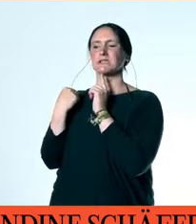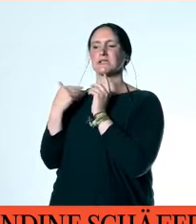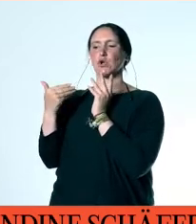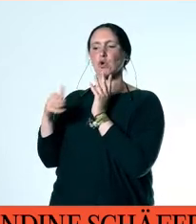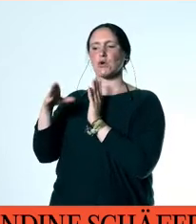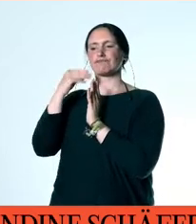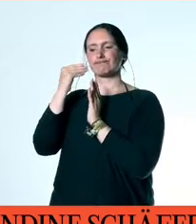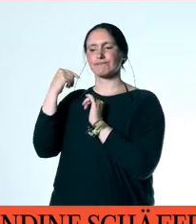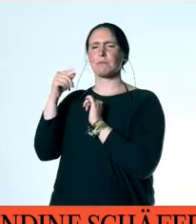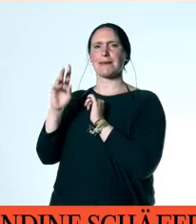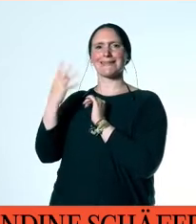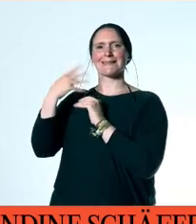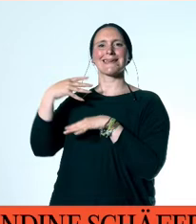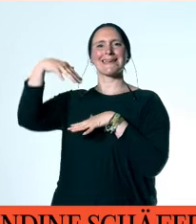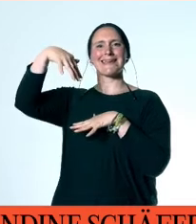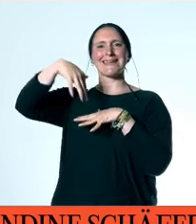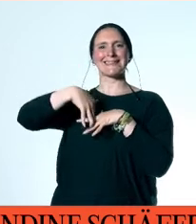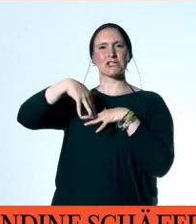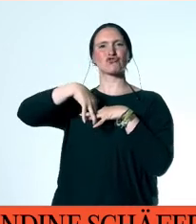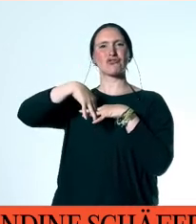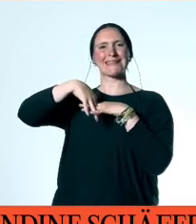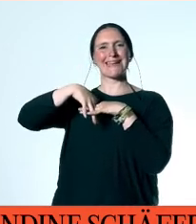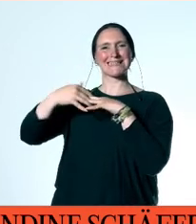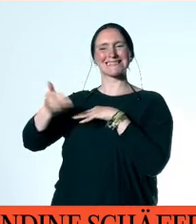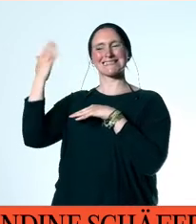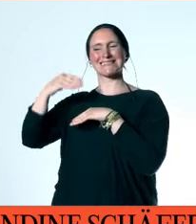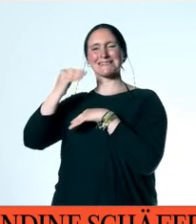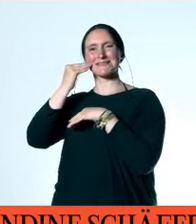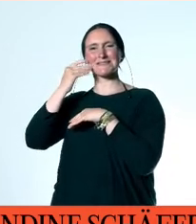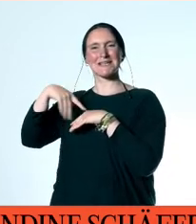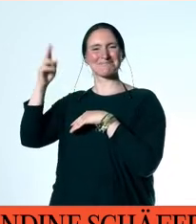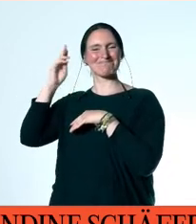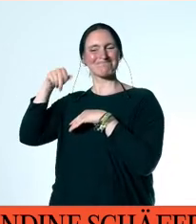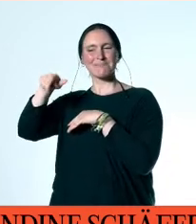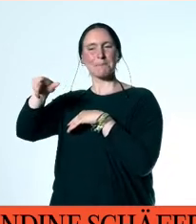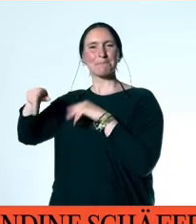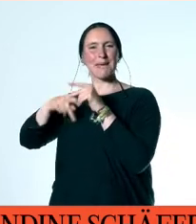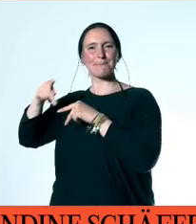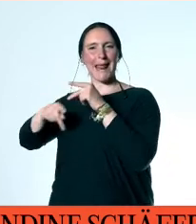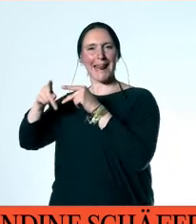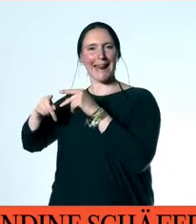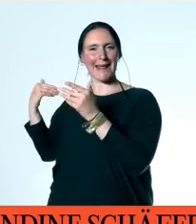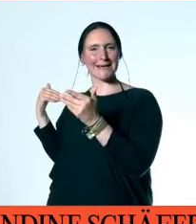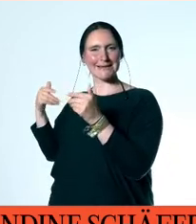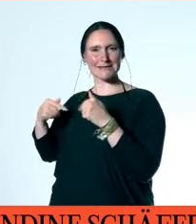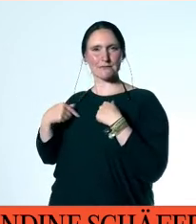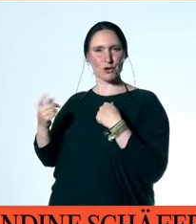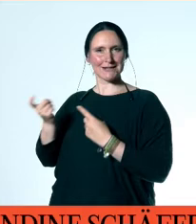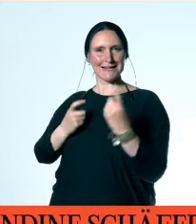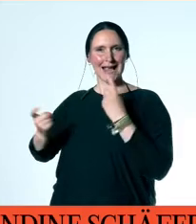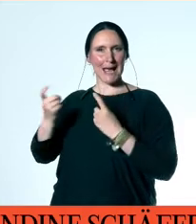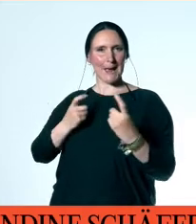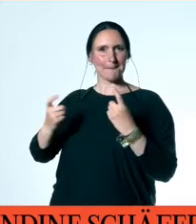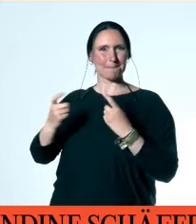indigenous Moana people that wir setzen uns natürlich auch auseinander mit der Vergangenheit und